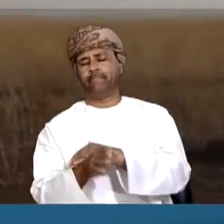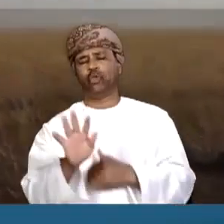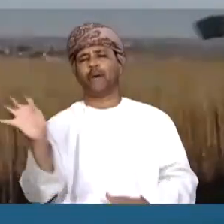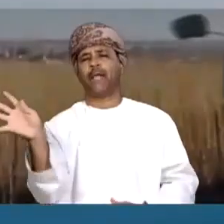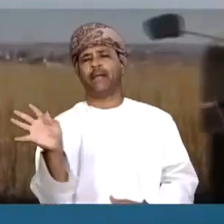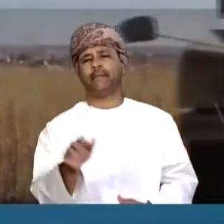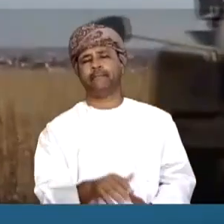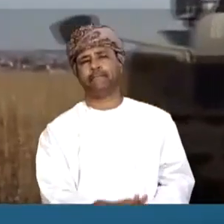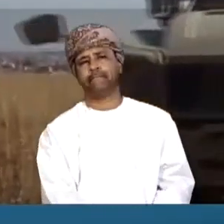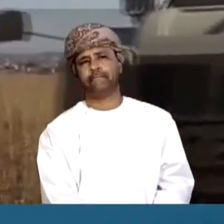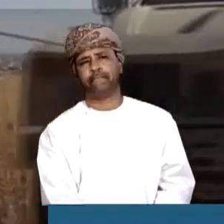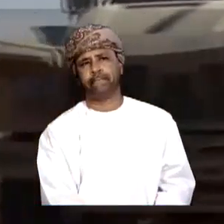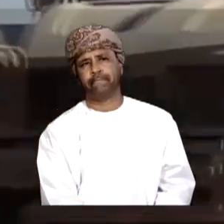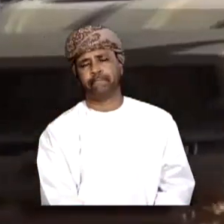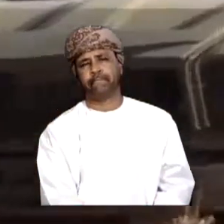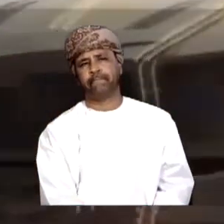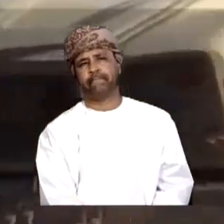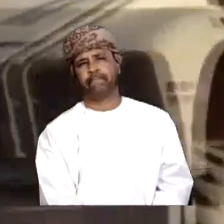سوريا.